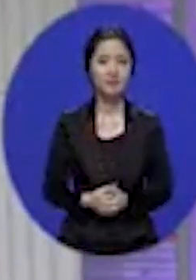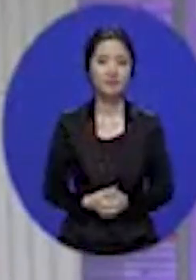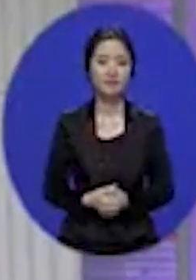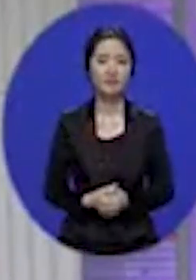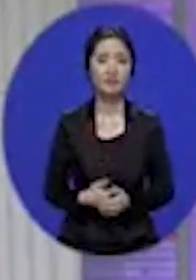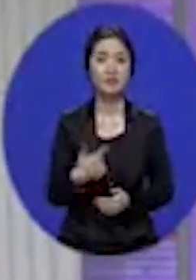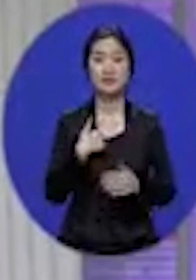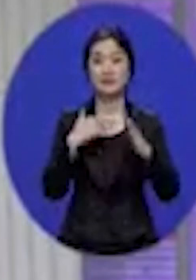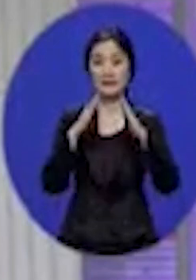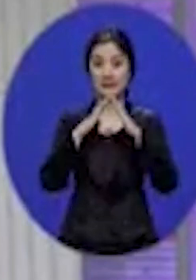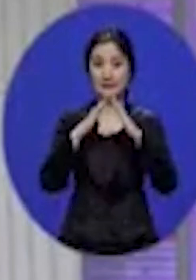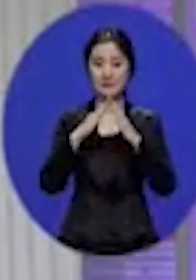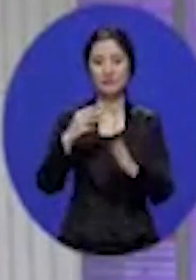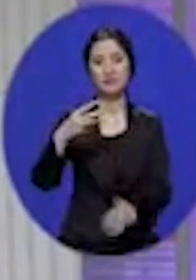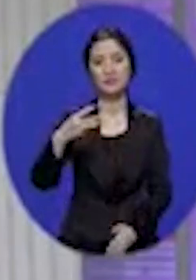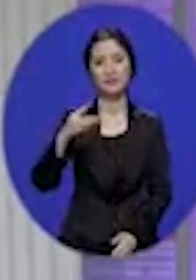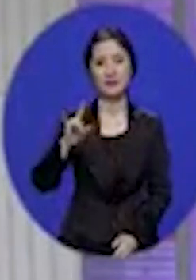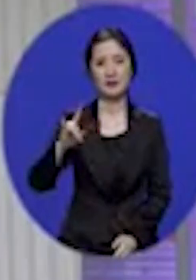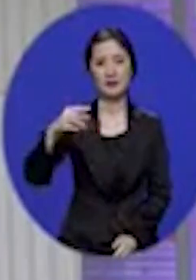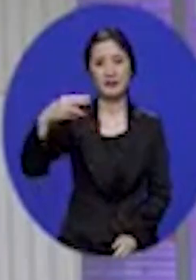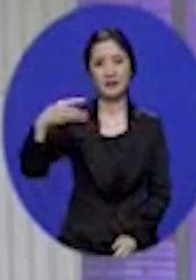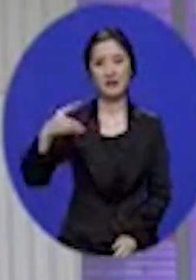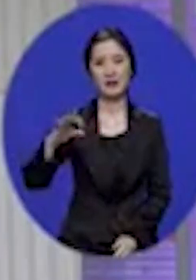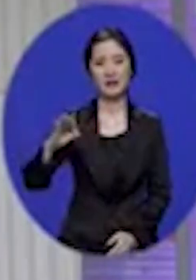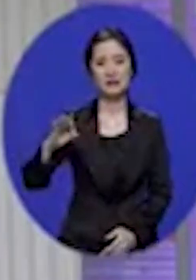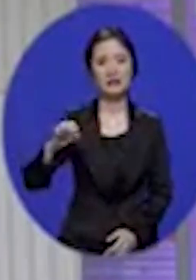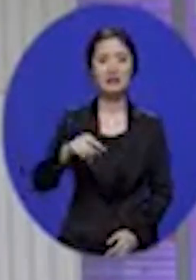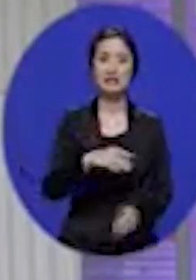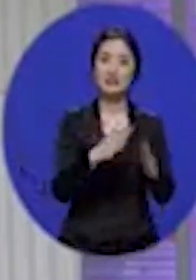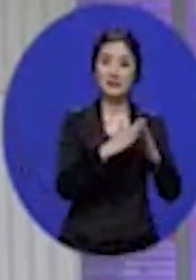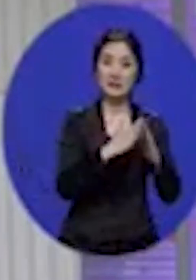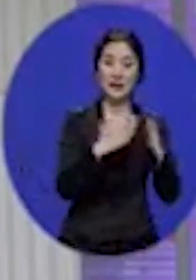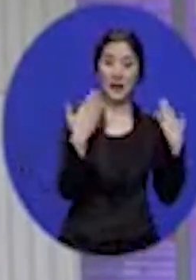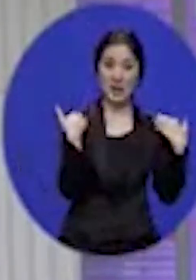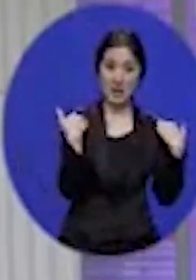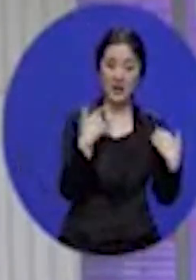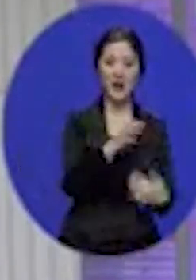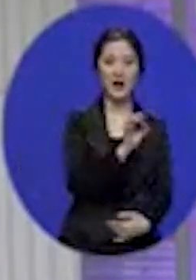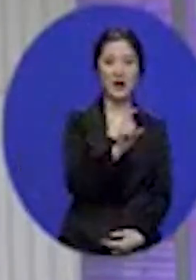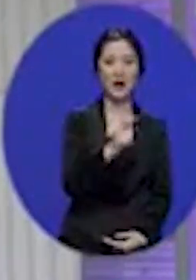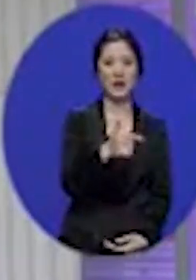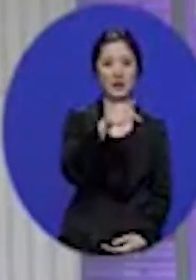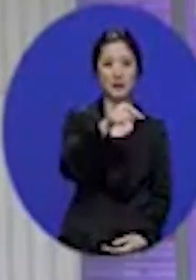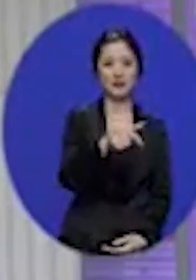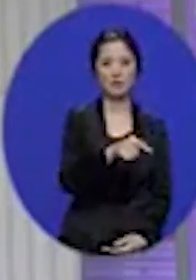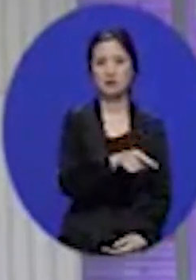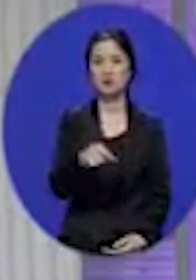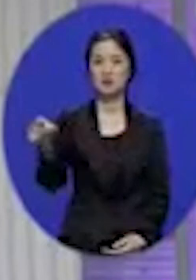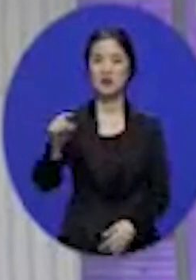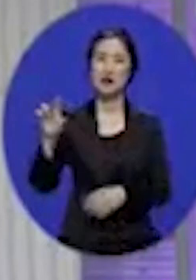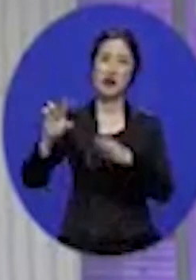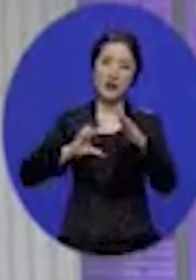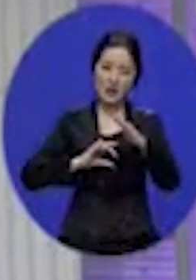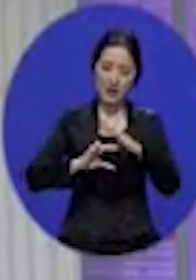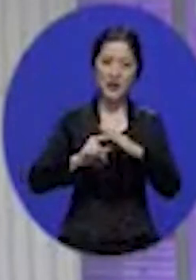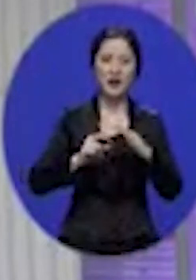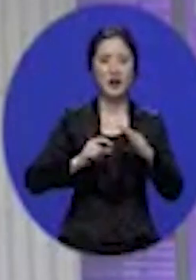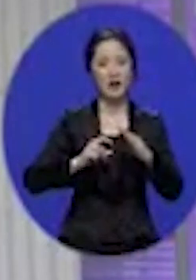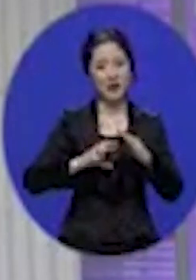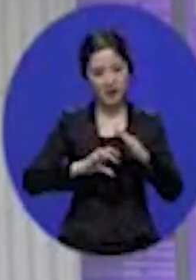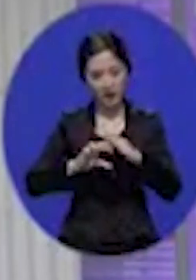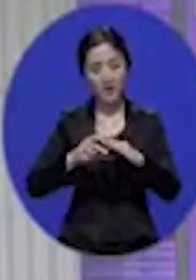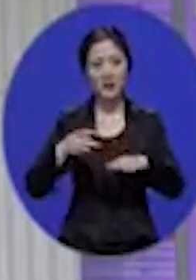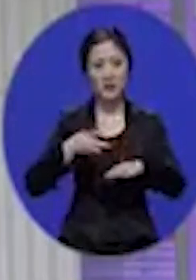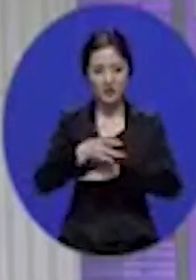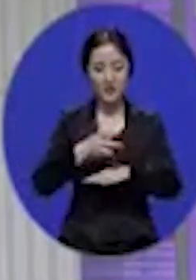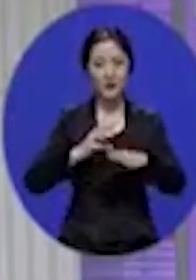근데 학교는 그때 제가 창덕여고라는 곳을 나왔는데 안국동 쪽에 학교가 있었거든요. 그러니까 버스 타고 지하철 타고 버스 타고 이렇게 가야 되는